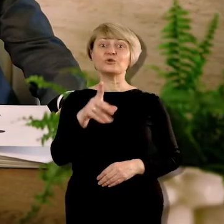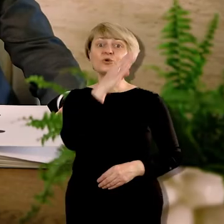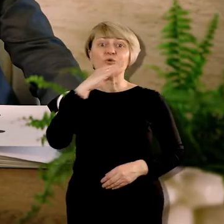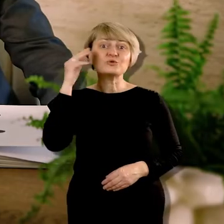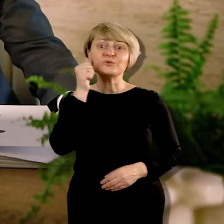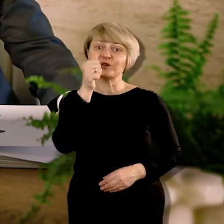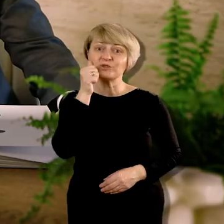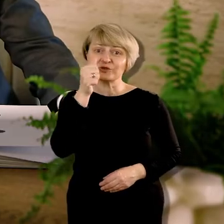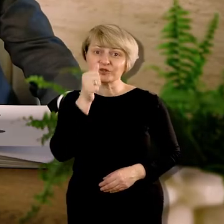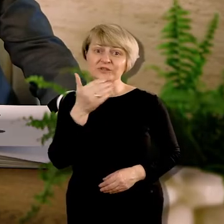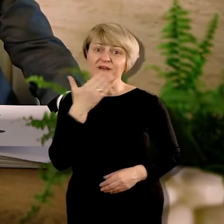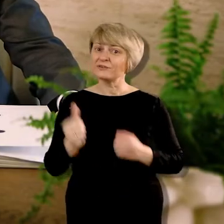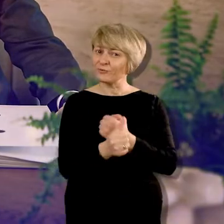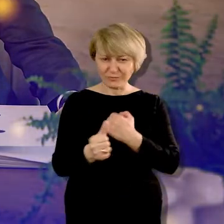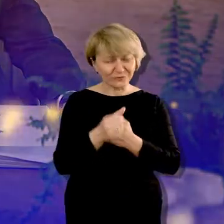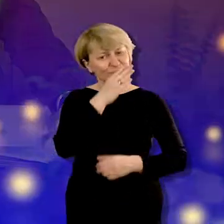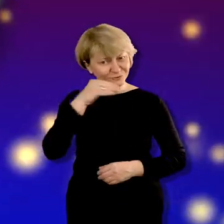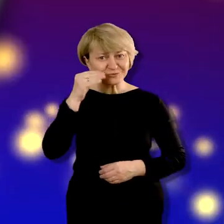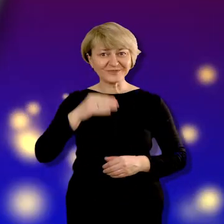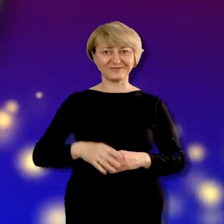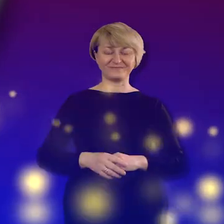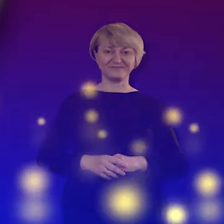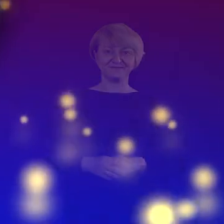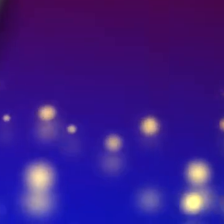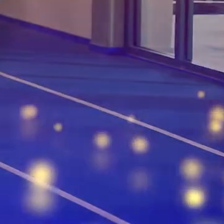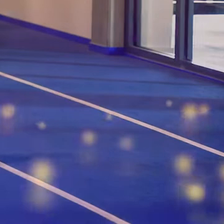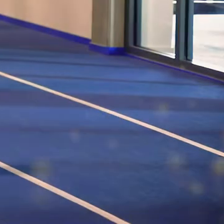Uśmiechaj się każdego dnia, nawet bez powodu.